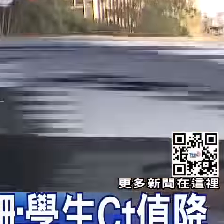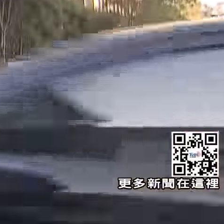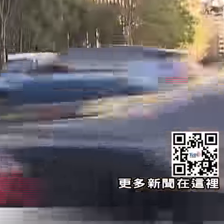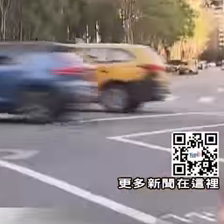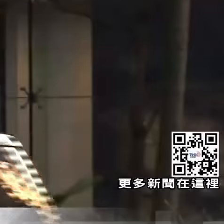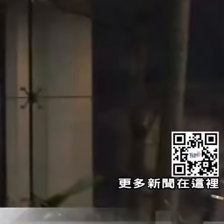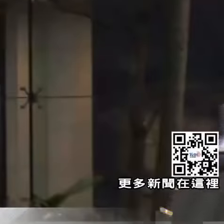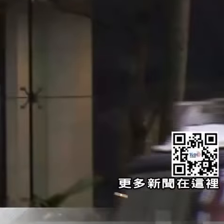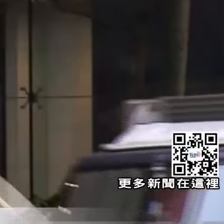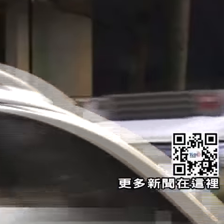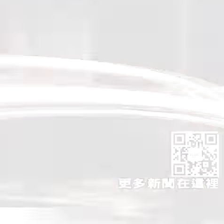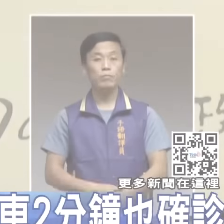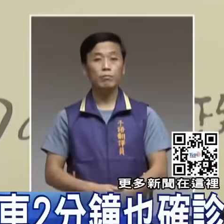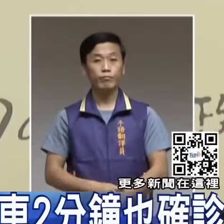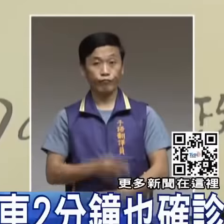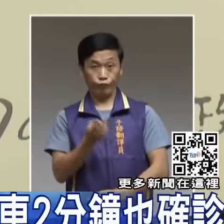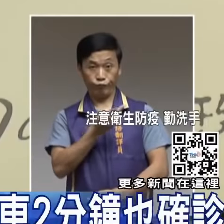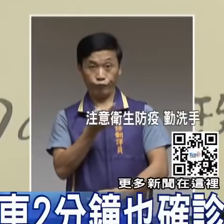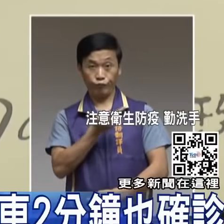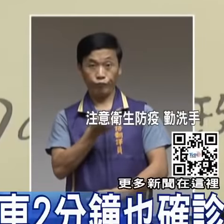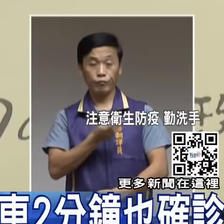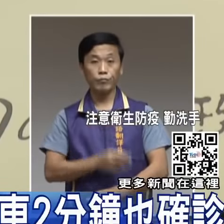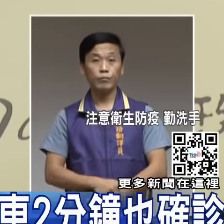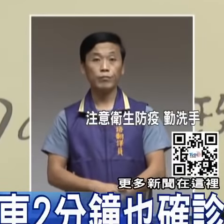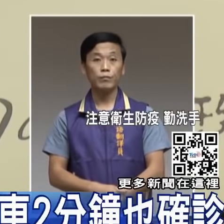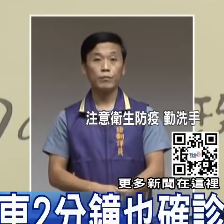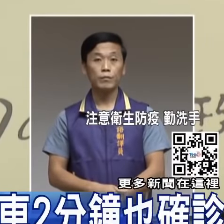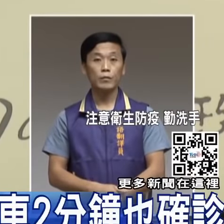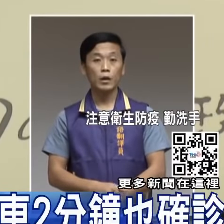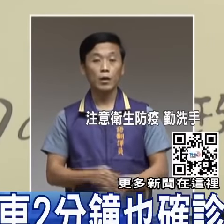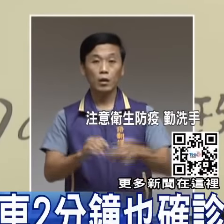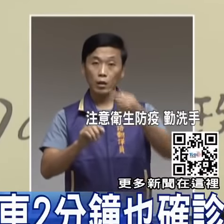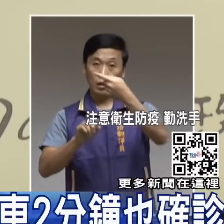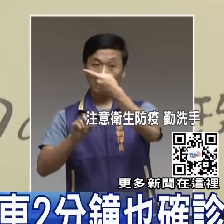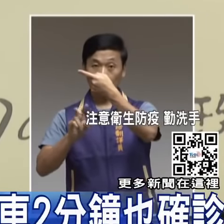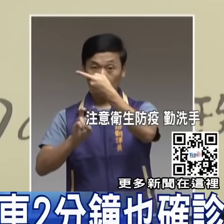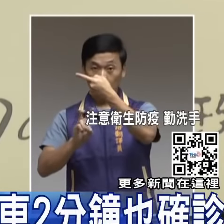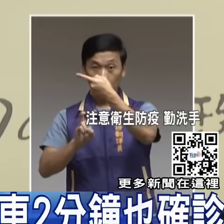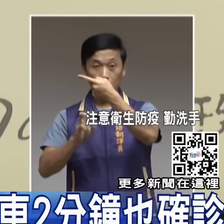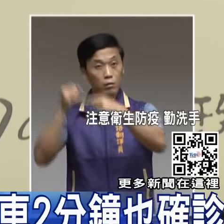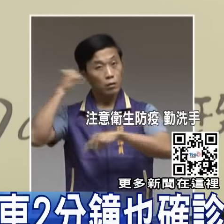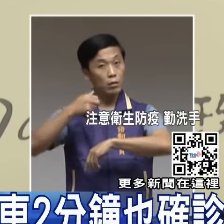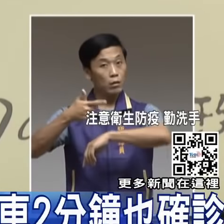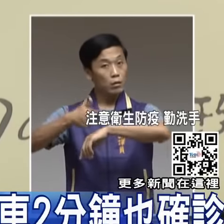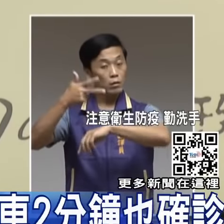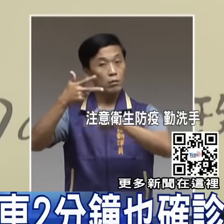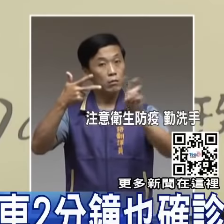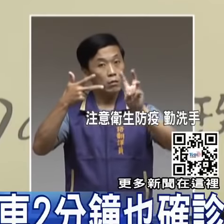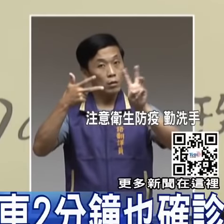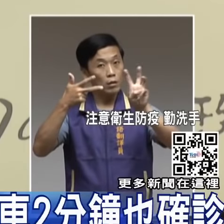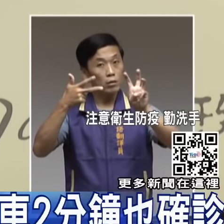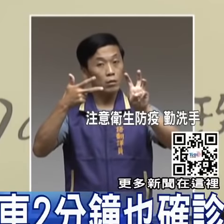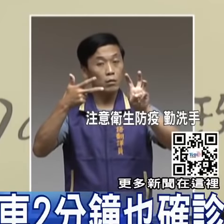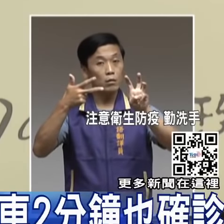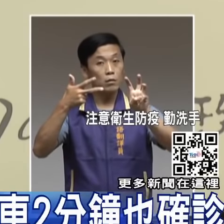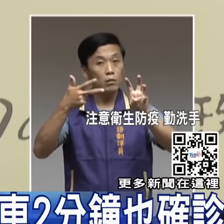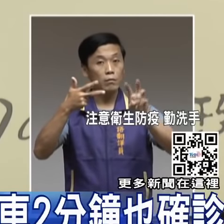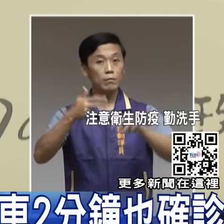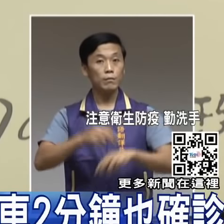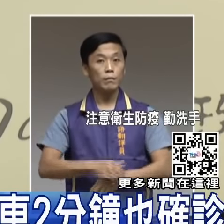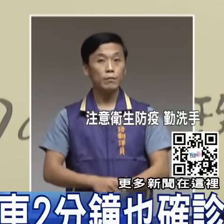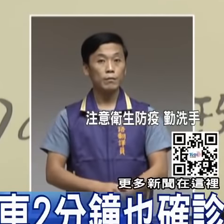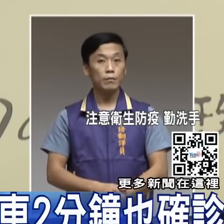闻李国生、刘婷提一条报道。 两位在1月20早上7:30，那有。这